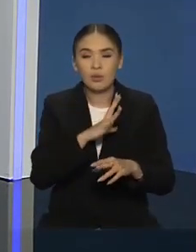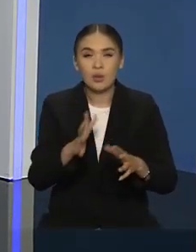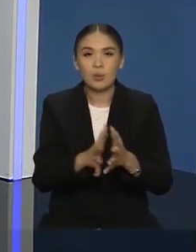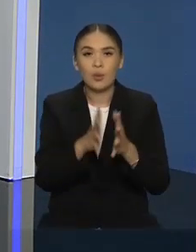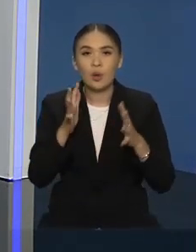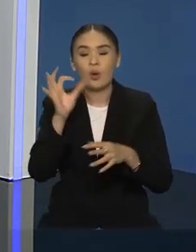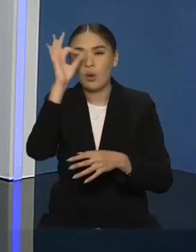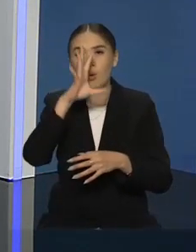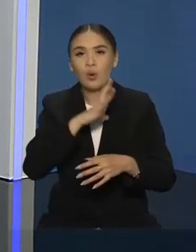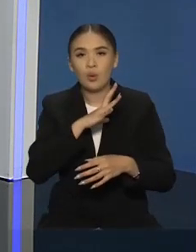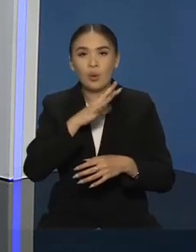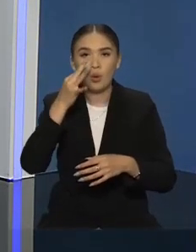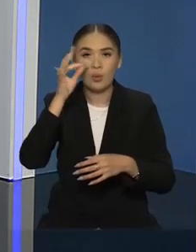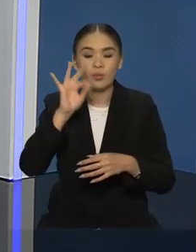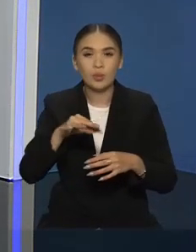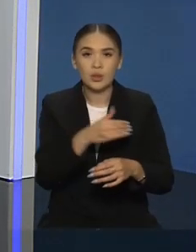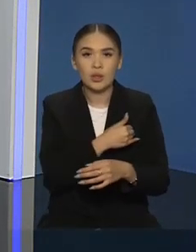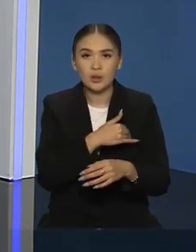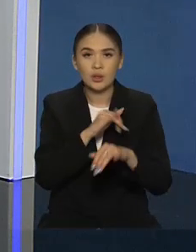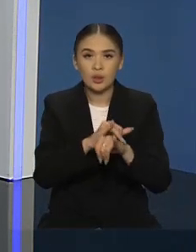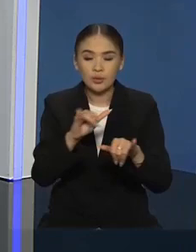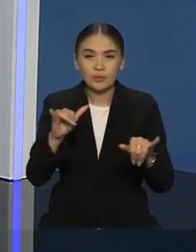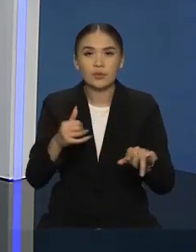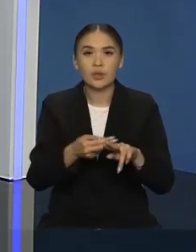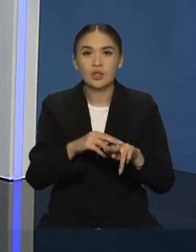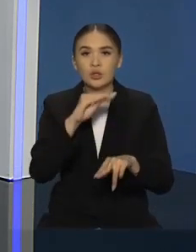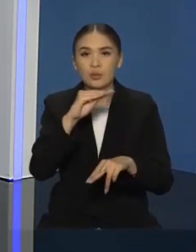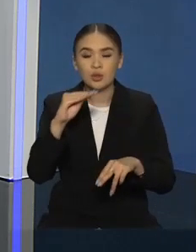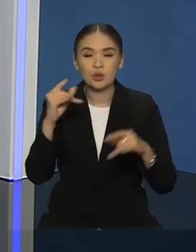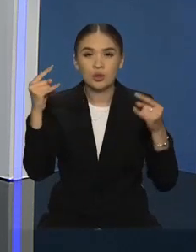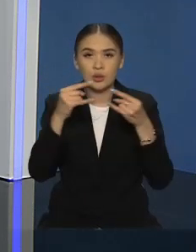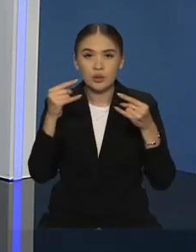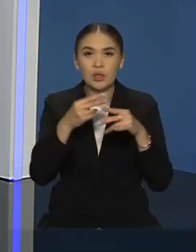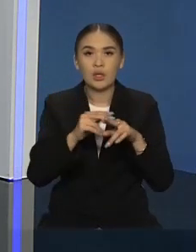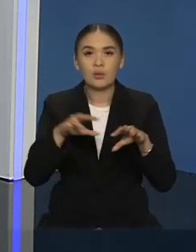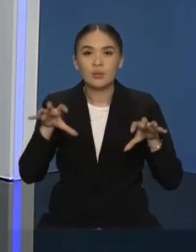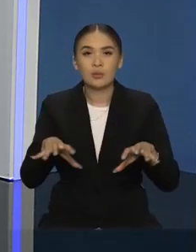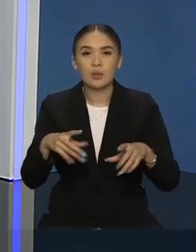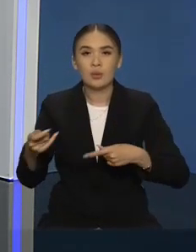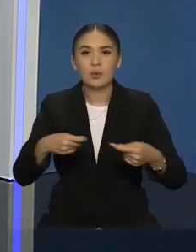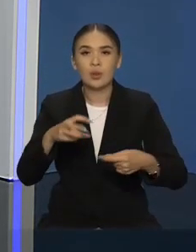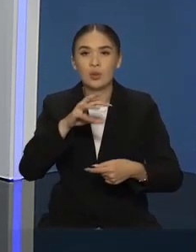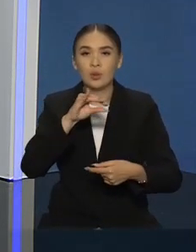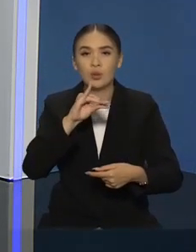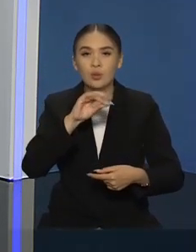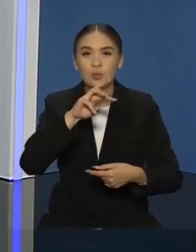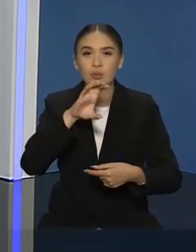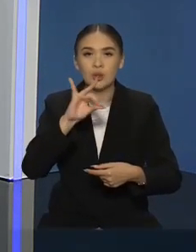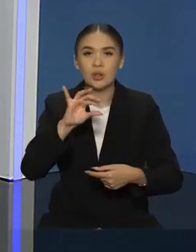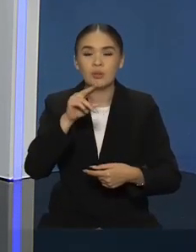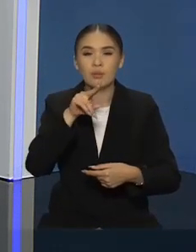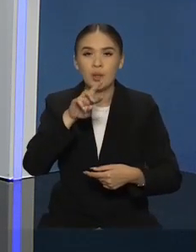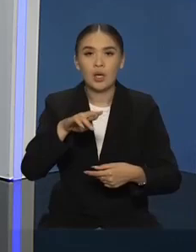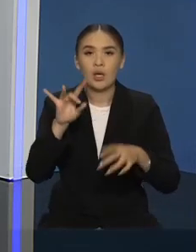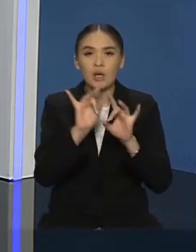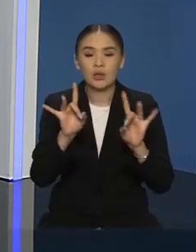этот опыт. Об этом сегодня в эксклюзивном интервью телеканалу «Жибек Жола» заявил председатель правления UMC Юрий Пя.